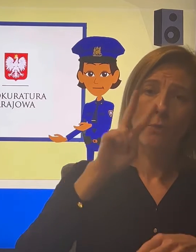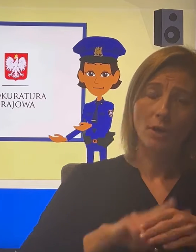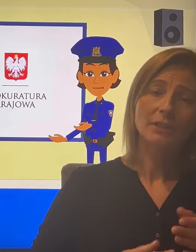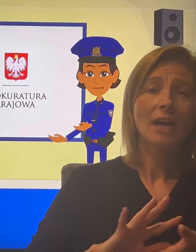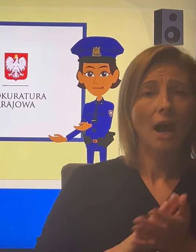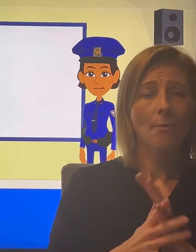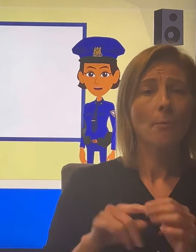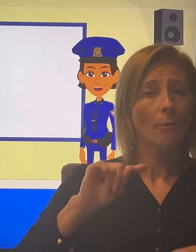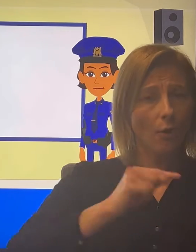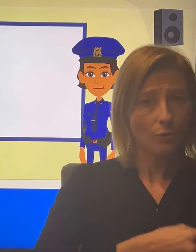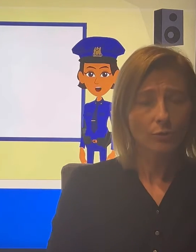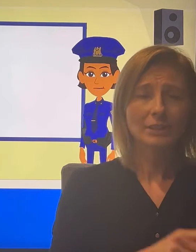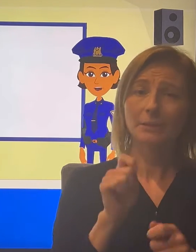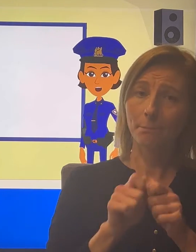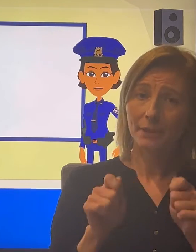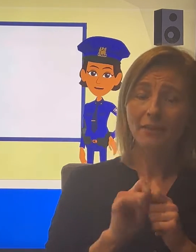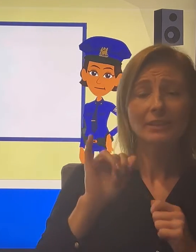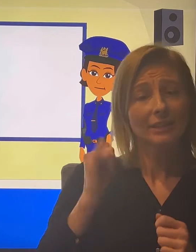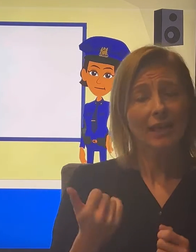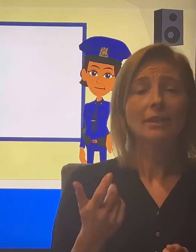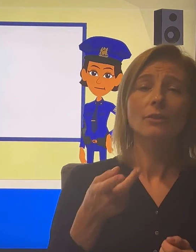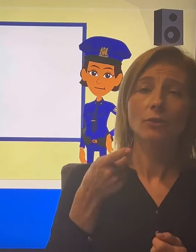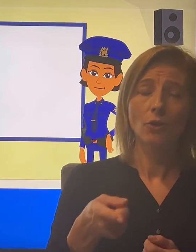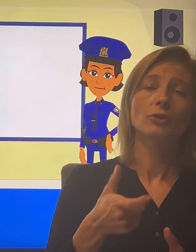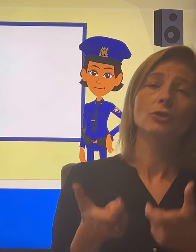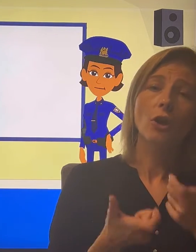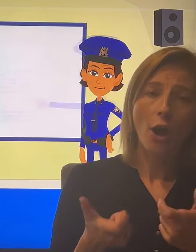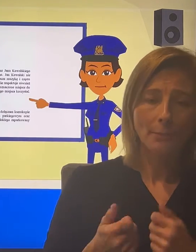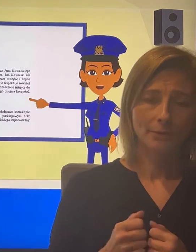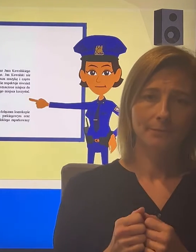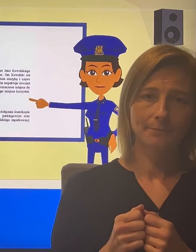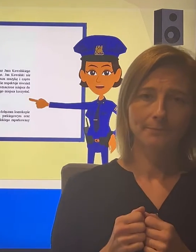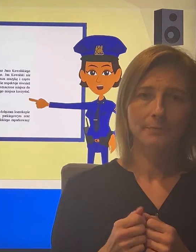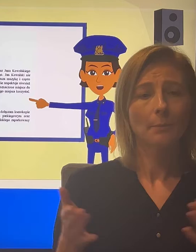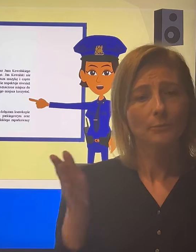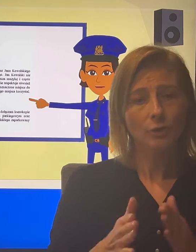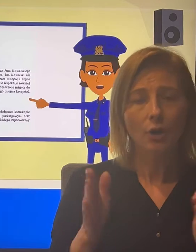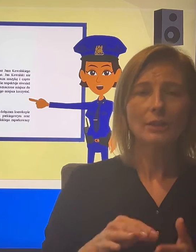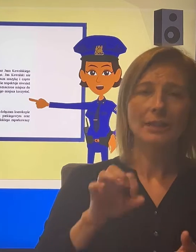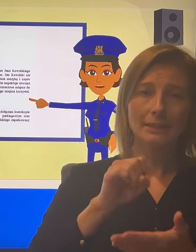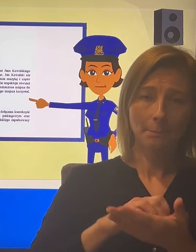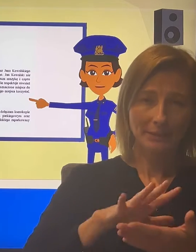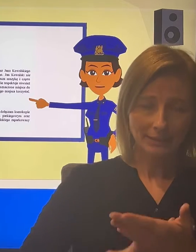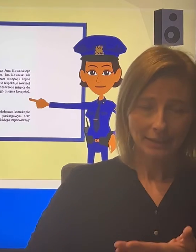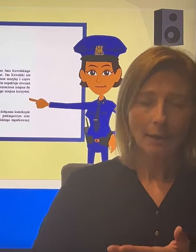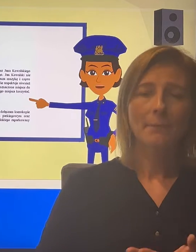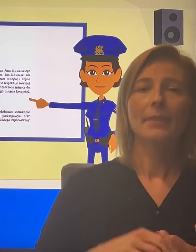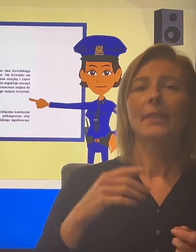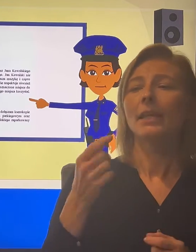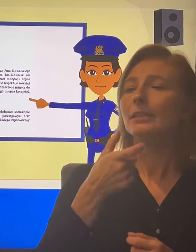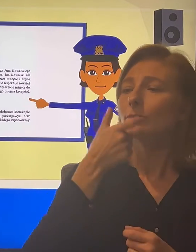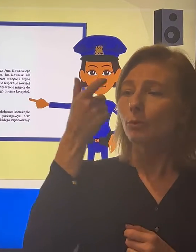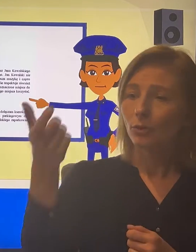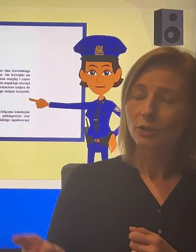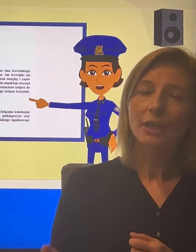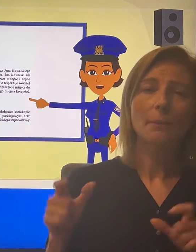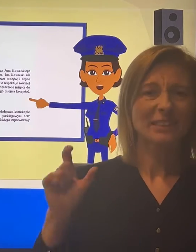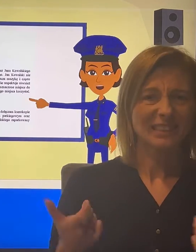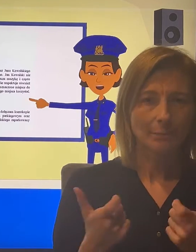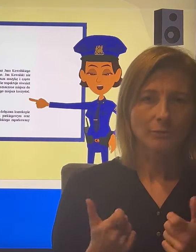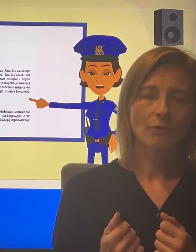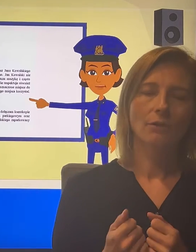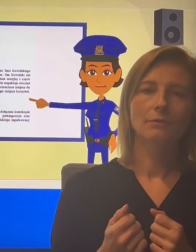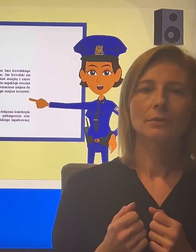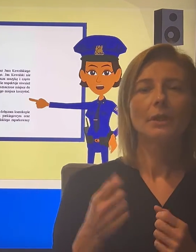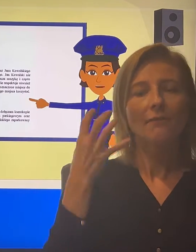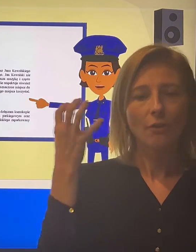prokuraturze. Sprawdź, jak to zrobić. Przygotuj pisemne zawiadomienie o przestępstwie. W